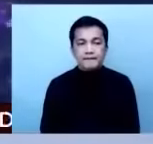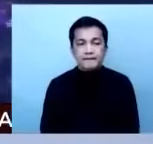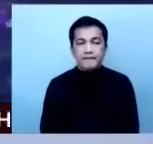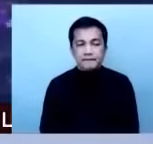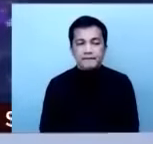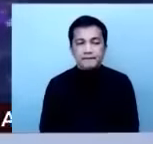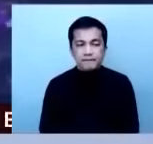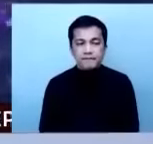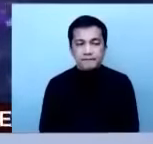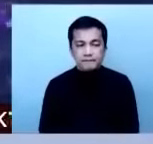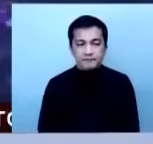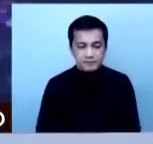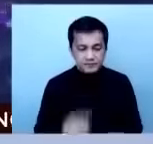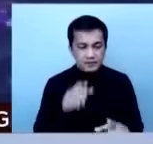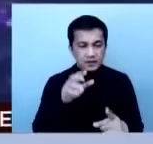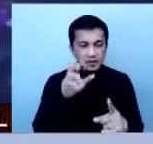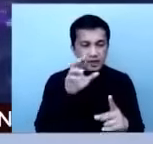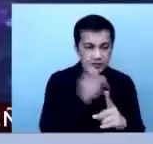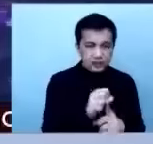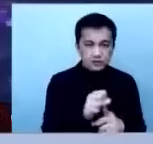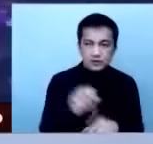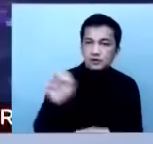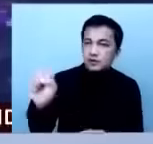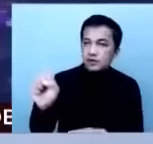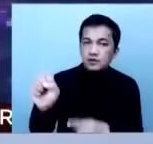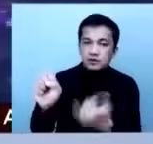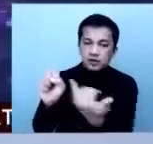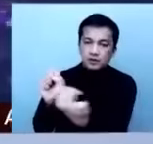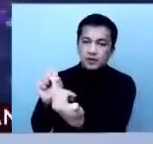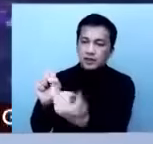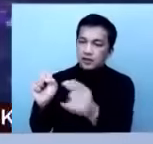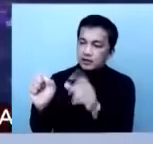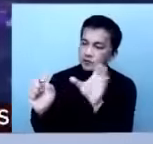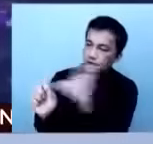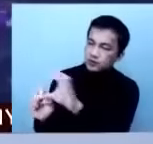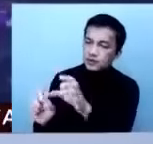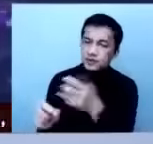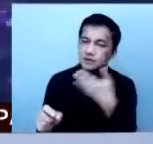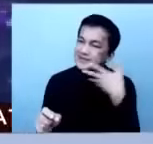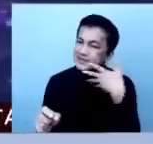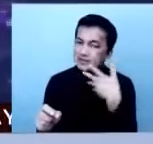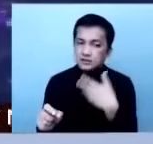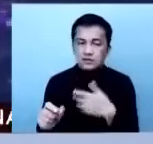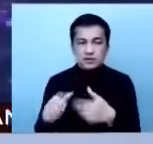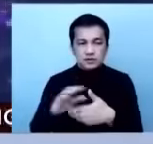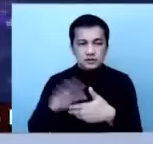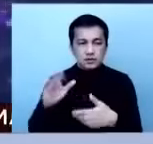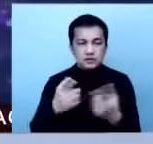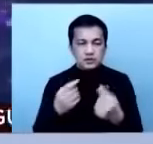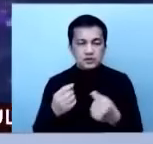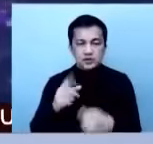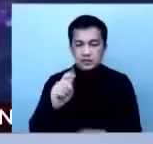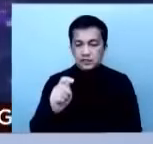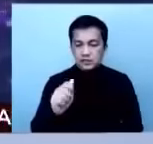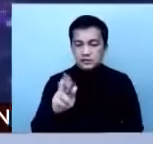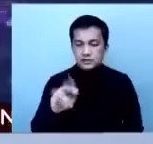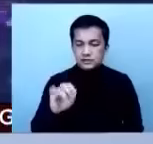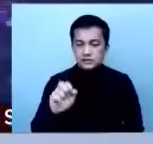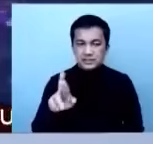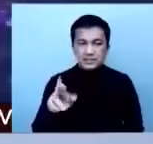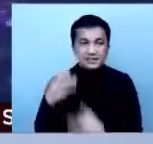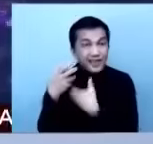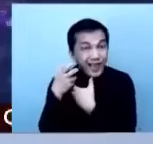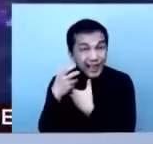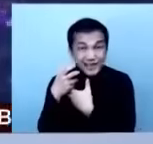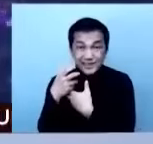Dinakma, ibinalandra sa kamera at pinilit pang ngumiti. Ganyan ang ginawa ng ilang vlogger sa dalawang tertiary na endangered species sa